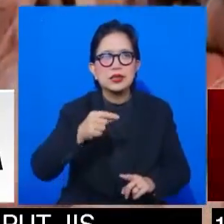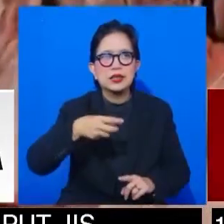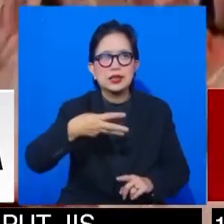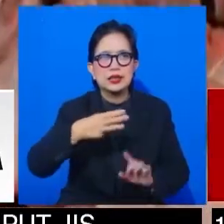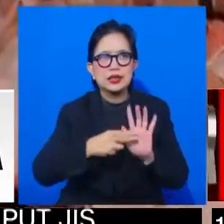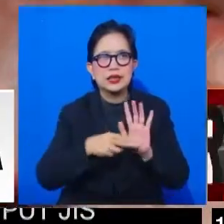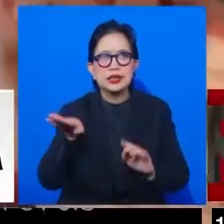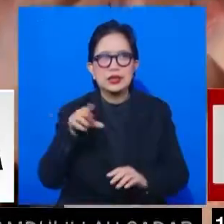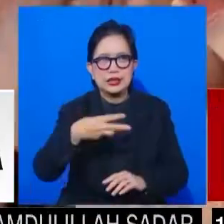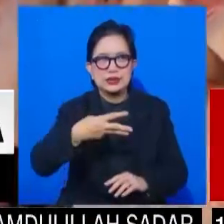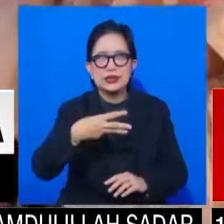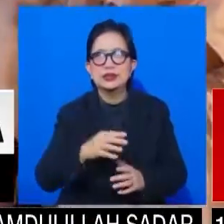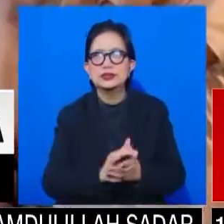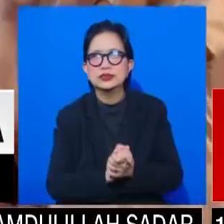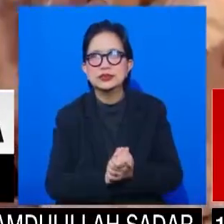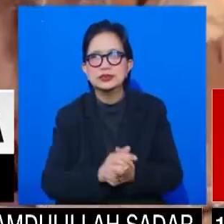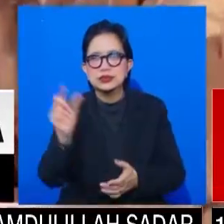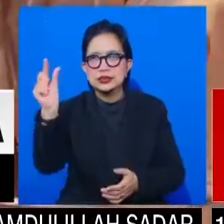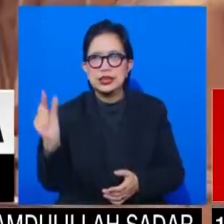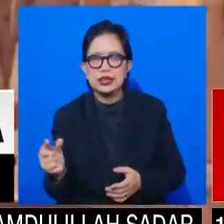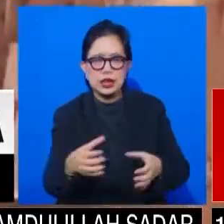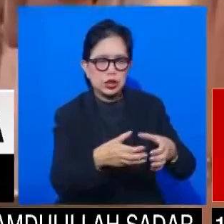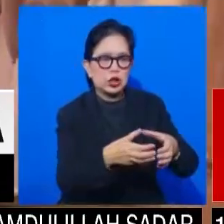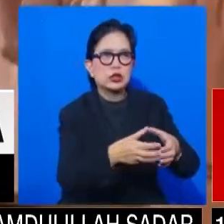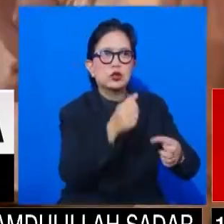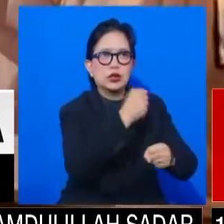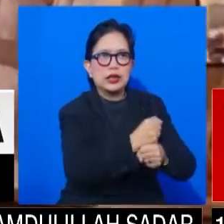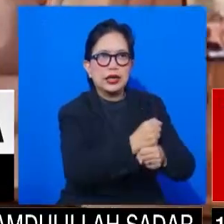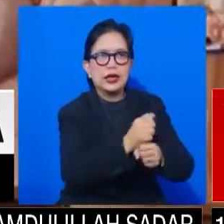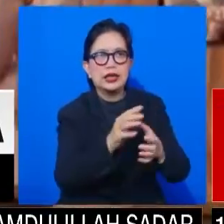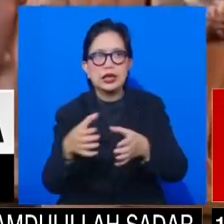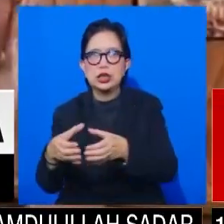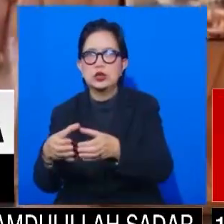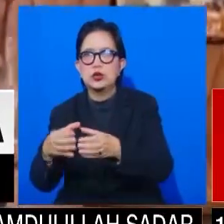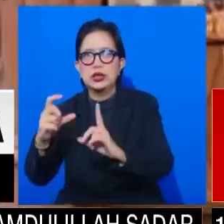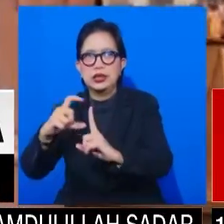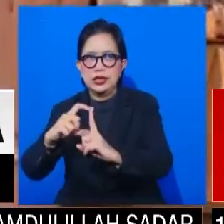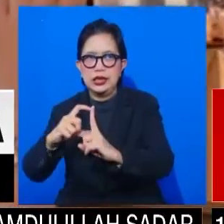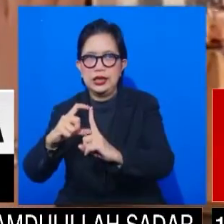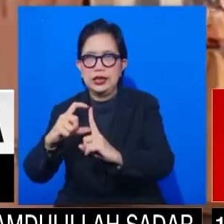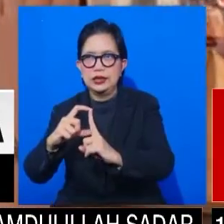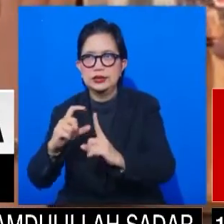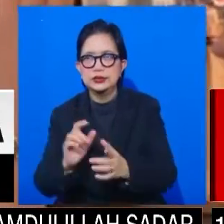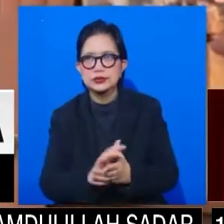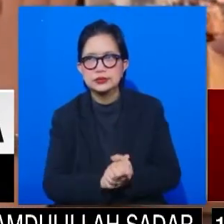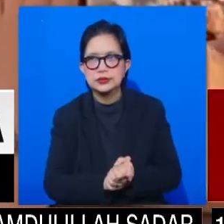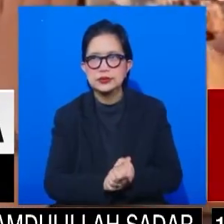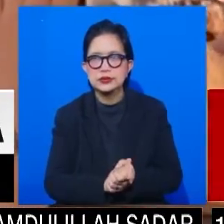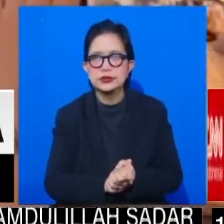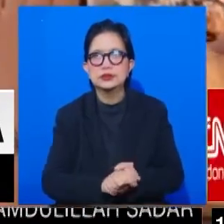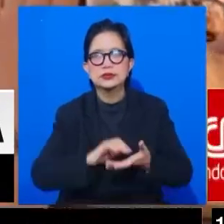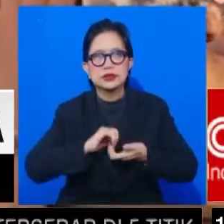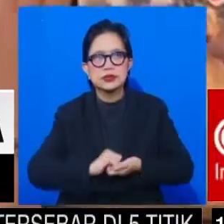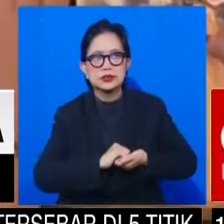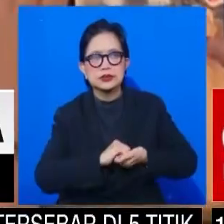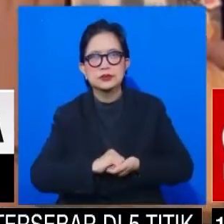Selain di kategori G, The Resonance Children's Choir juga memenangkan kategori D, yakni Children's Choir. Di kategori ini, paduan suara